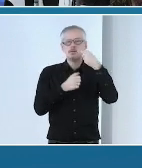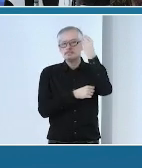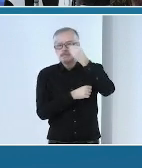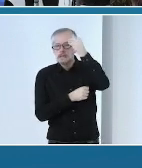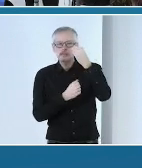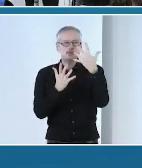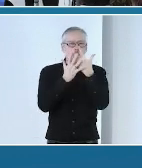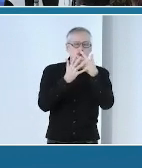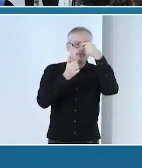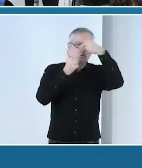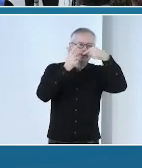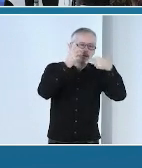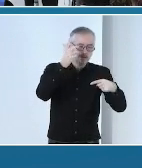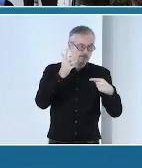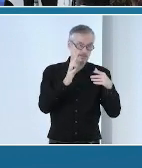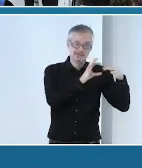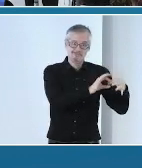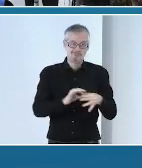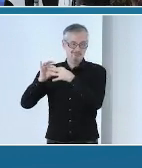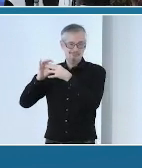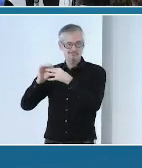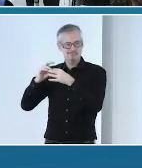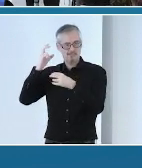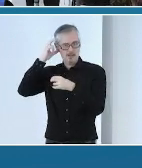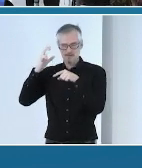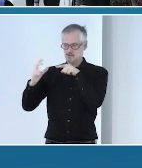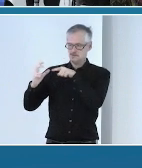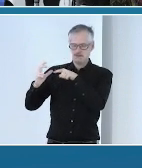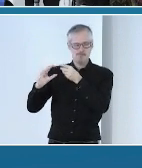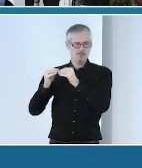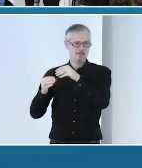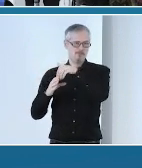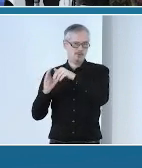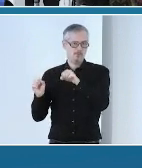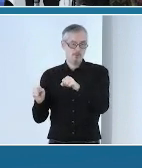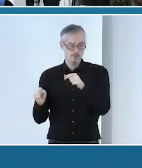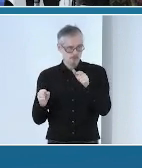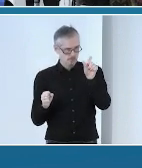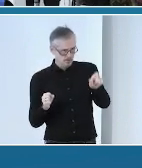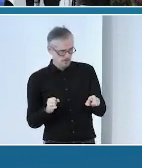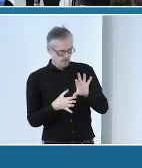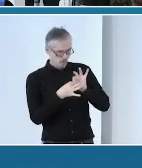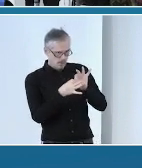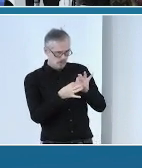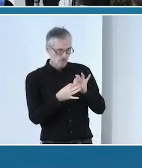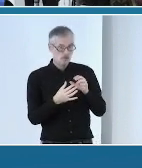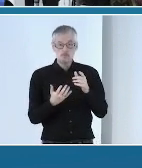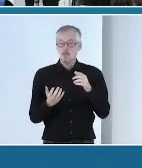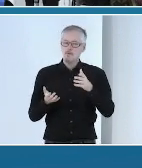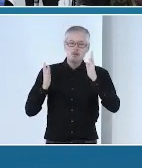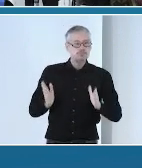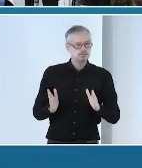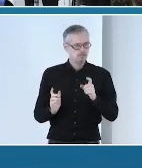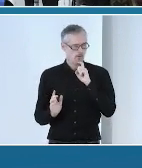psychiatriques qui sont liés à la relation avec l'autre. On peut se demander s'il y a